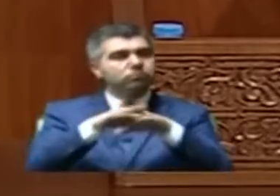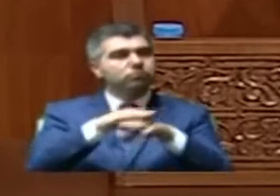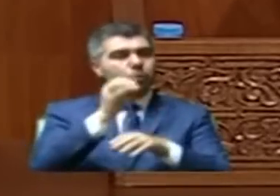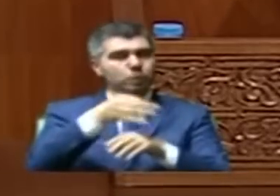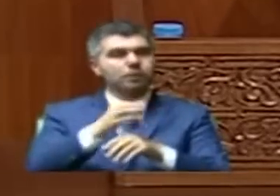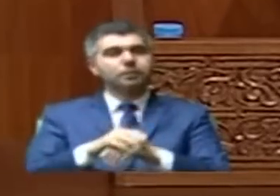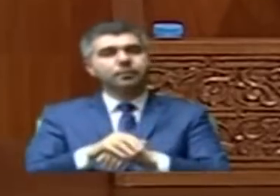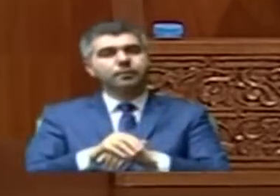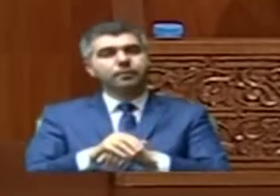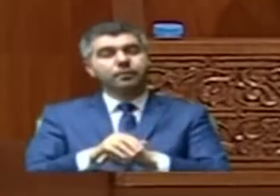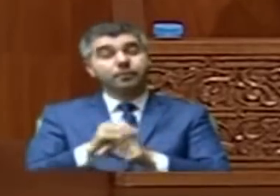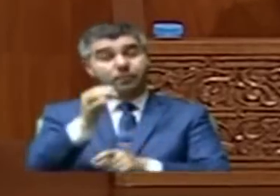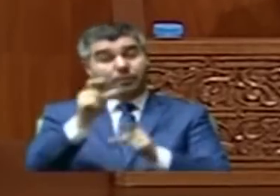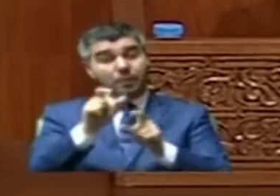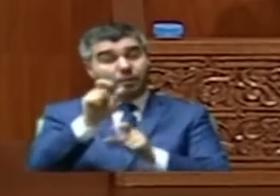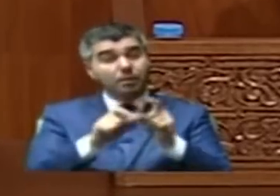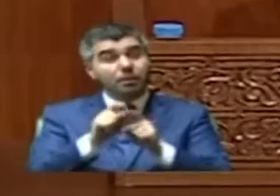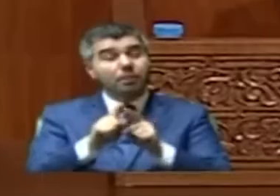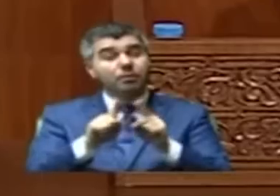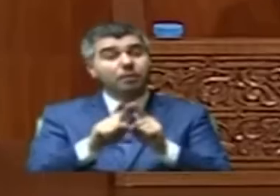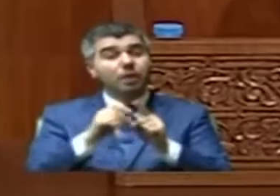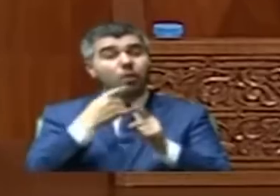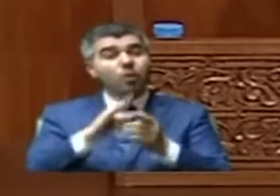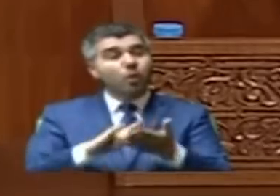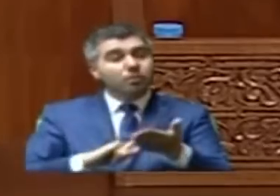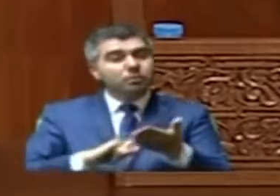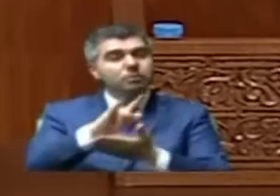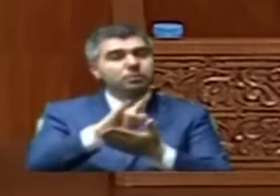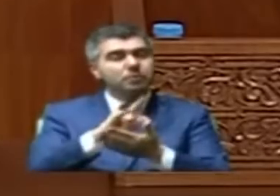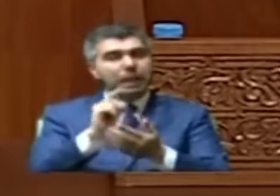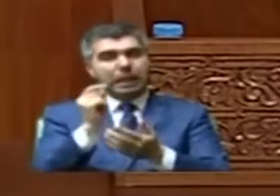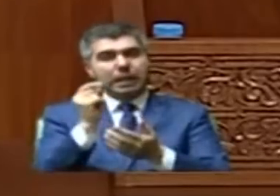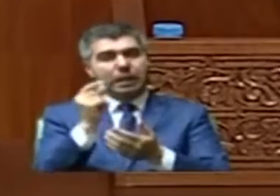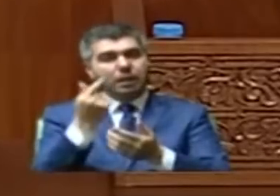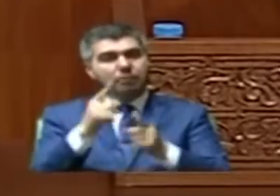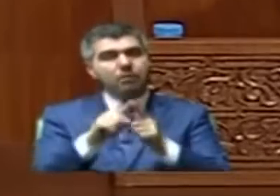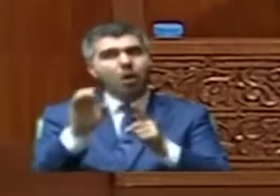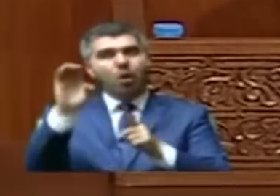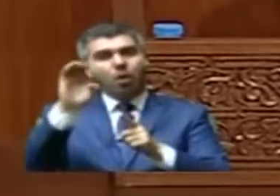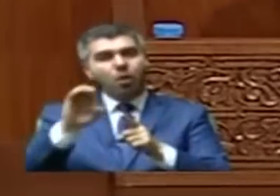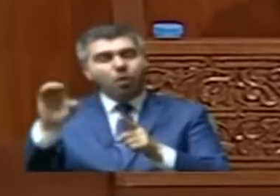أخيرا بغيت نشير لنقطة واحدة، هو القضية الخطوط الجوية، قلة الخطوط الجوية، وأنا مهتم بأوروبا فقط